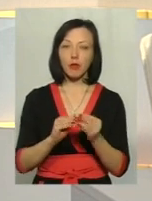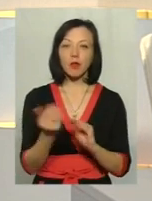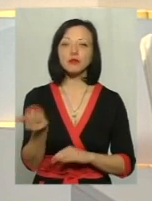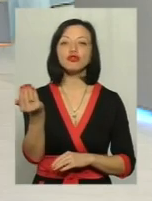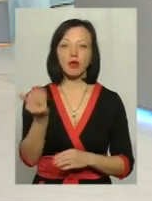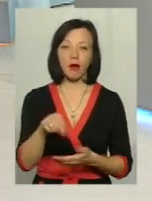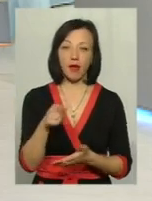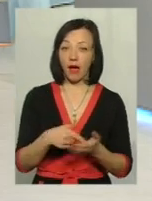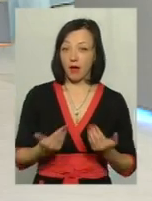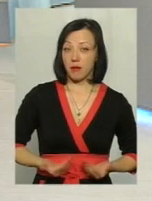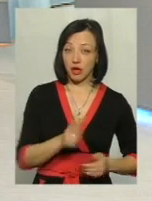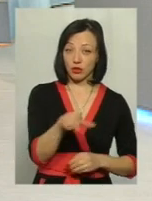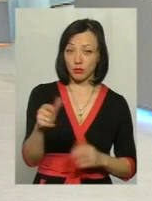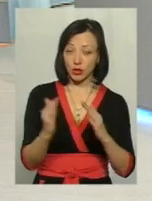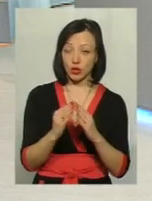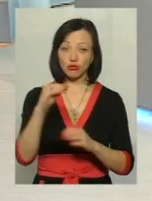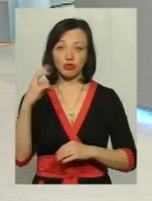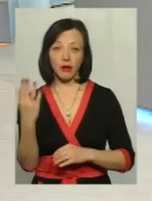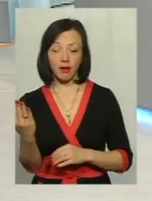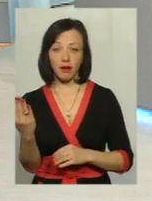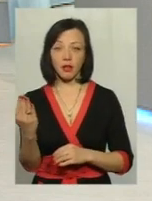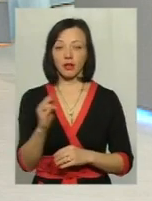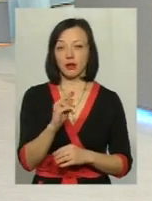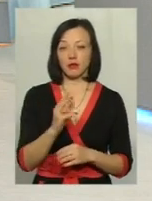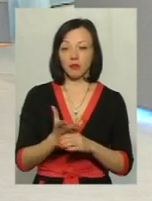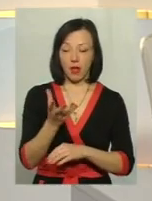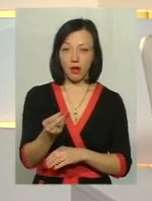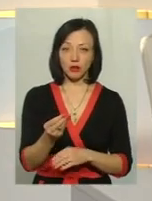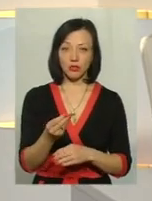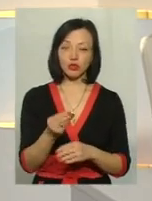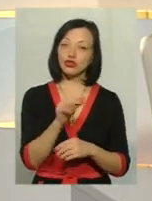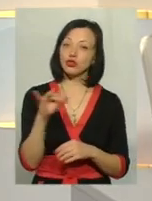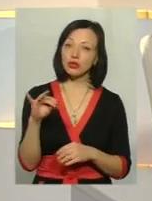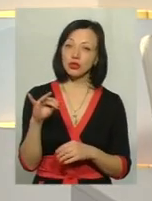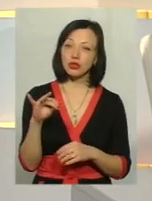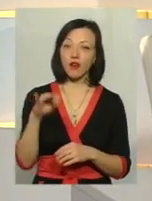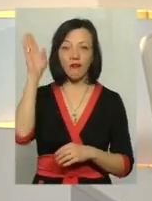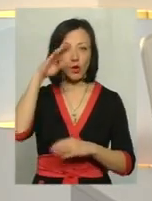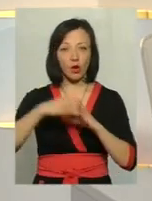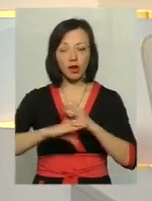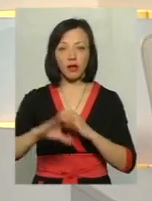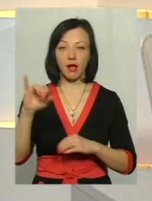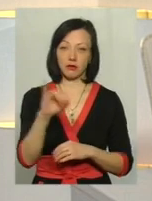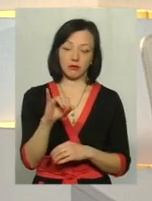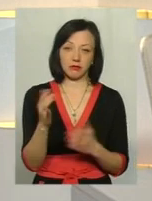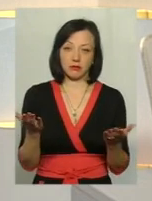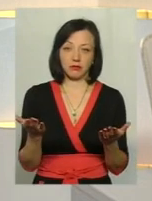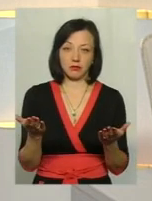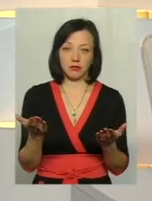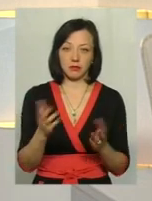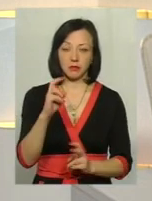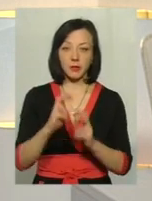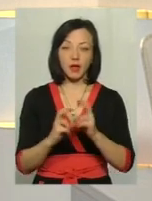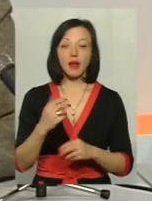чия? ЖЕК. Мешканців будинку, ЖЕКу, якому сплачують, чи водоканалу, чи підприємству